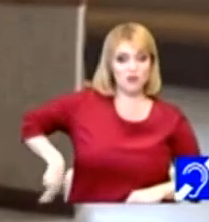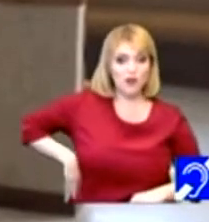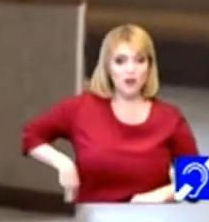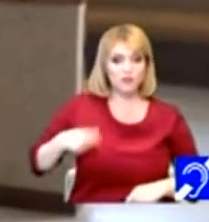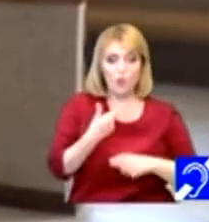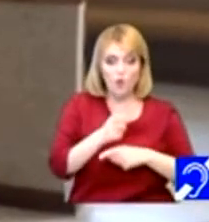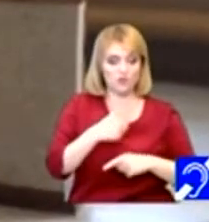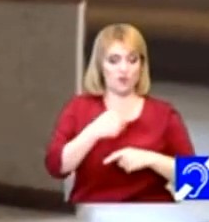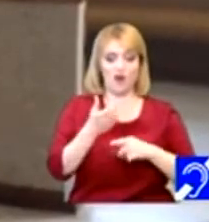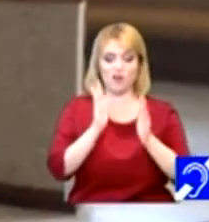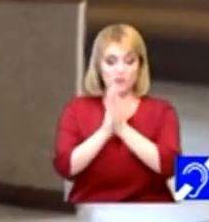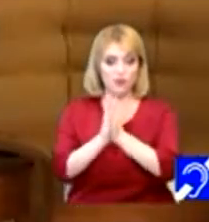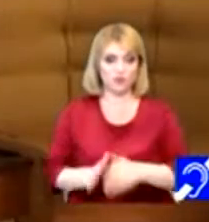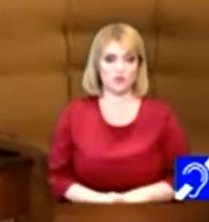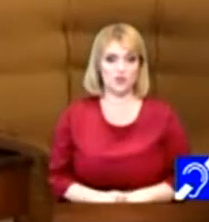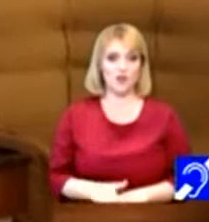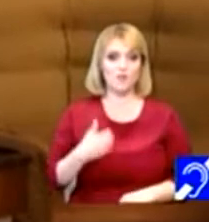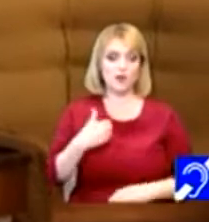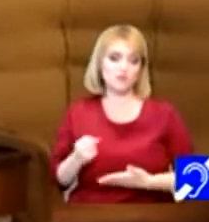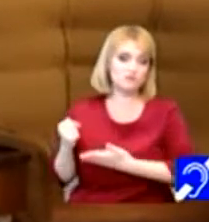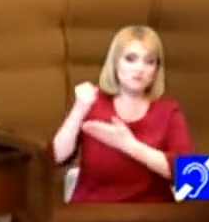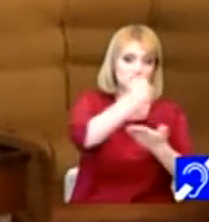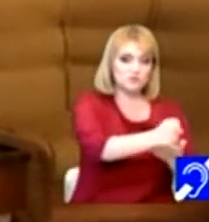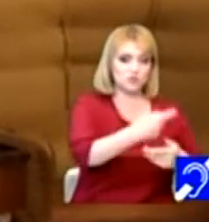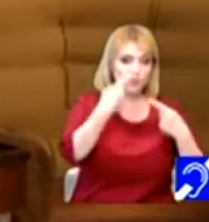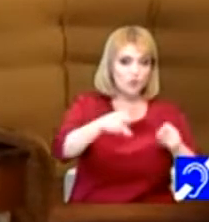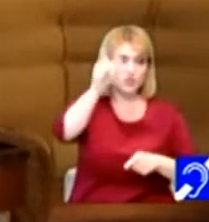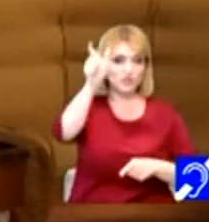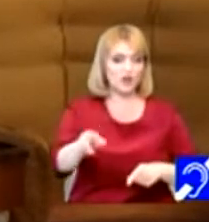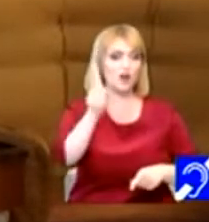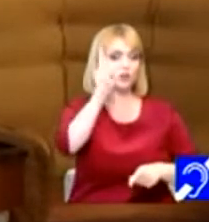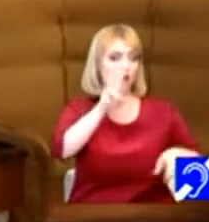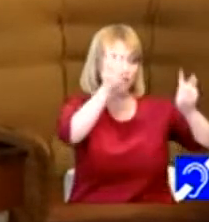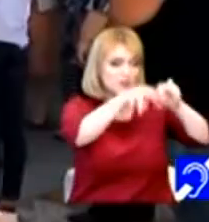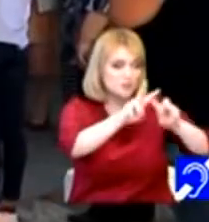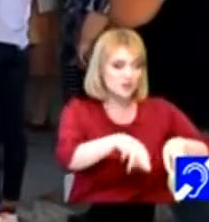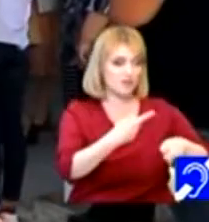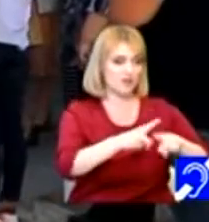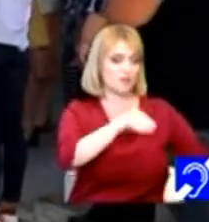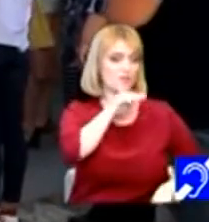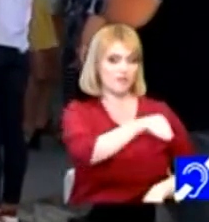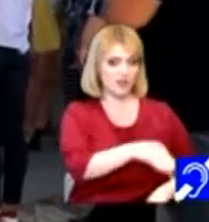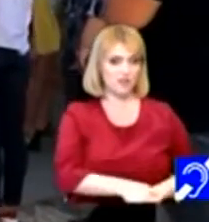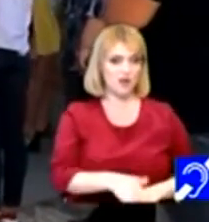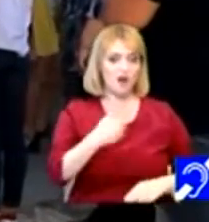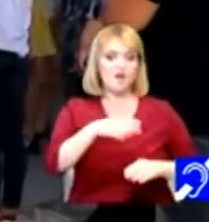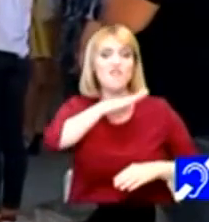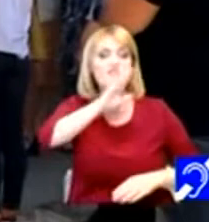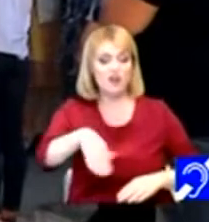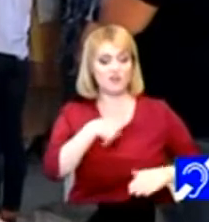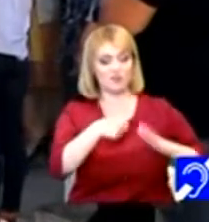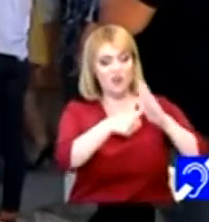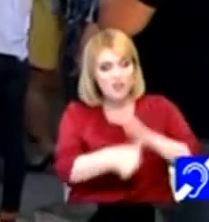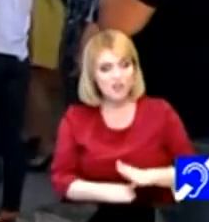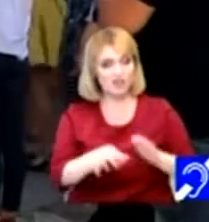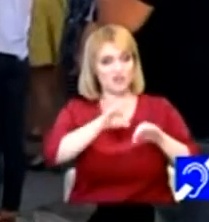cineva care să înțeleagă ce înseamnă această meserie. Nu să vină și să-și bată joc de noi, de sufletele noastre